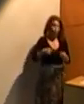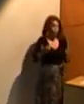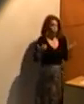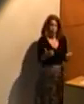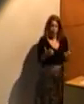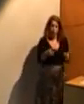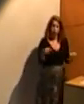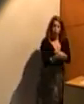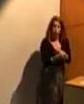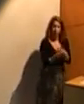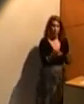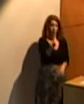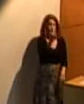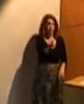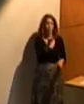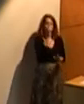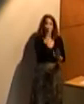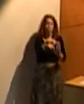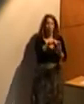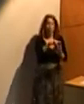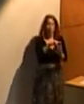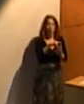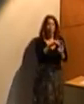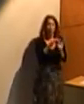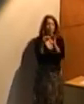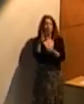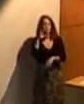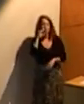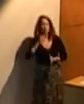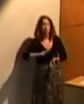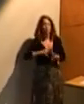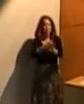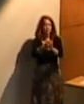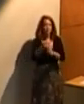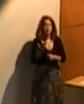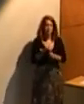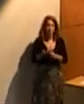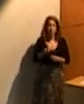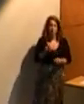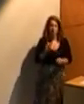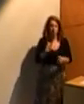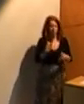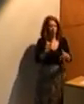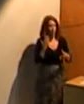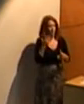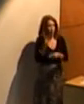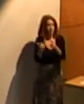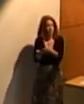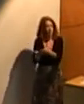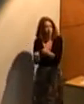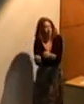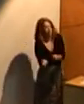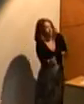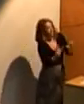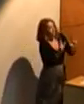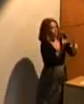aussi surtout ça la question éthique par rapport aux trans humanisme elle de se dire est ce que j'accepte de passer et de vivre dans un monde au sein duquel je peux